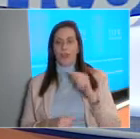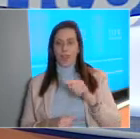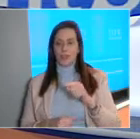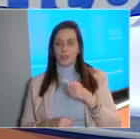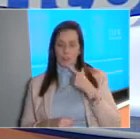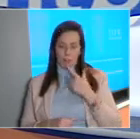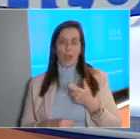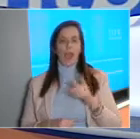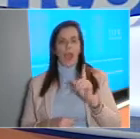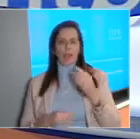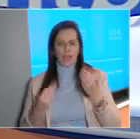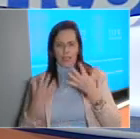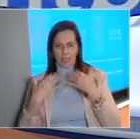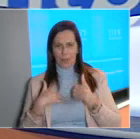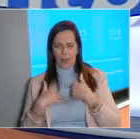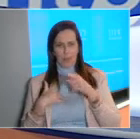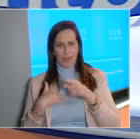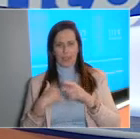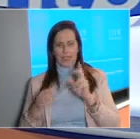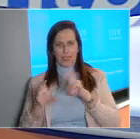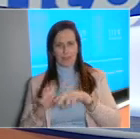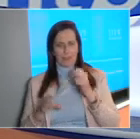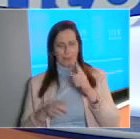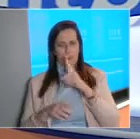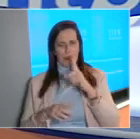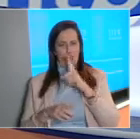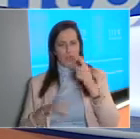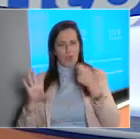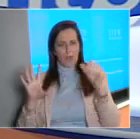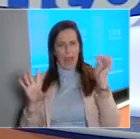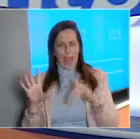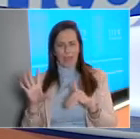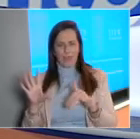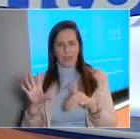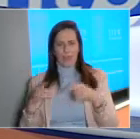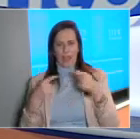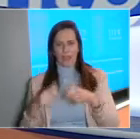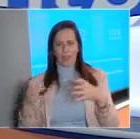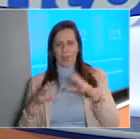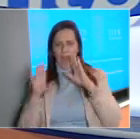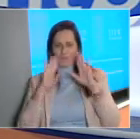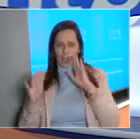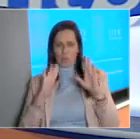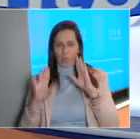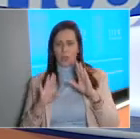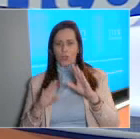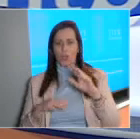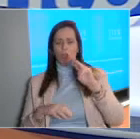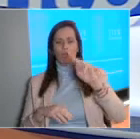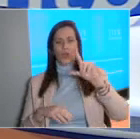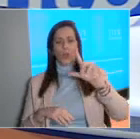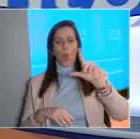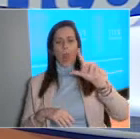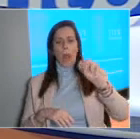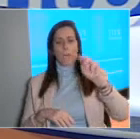אמרתי, למה לא? אז רגע, בוא תספר לנו. אז אתה הצטרפת לכמעט 160 אלף חברי קבוצת הפייסבוק שולמן,